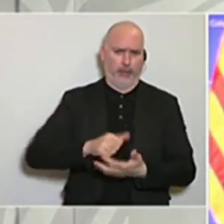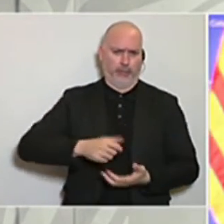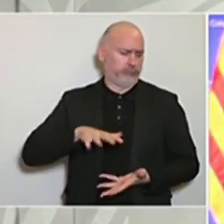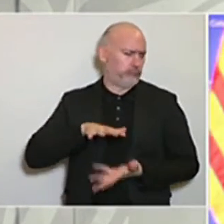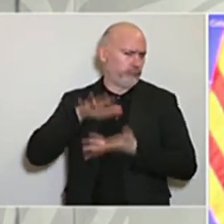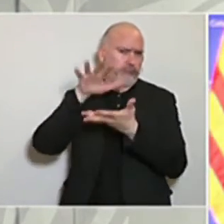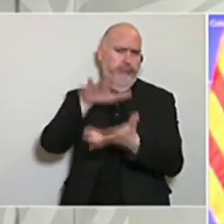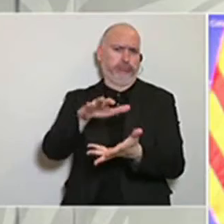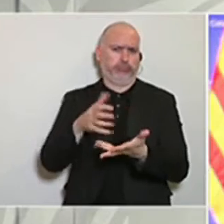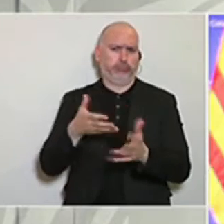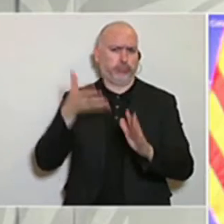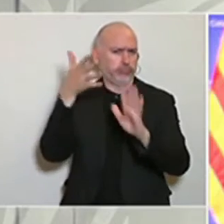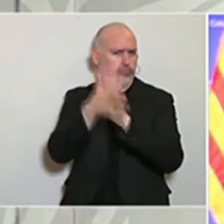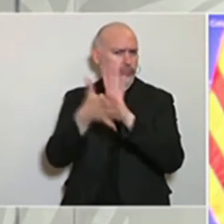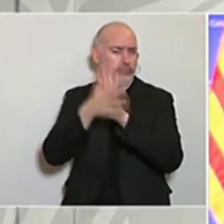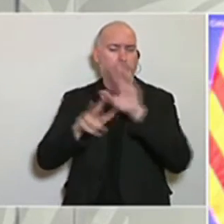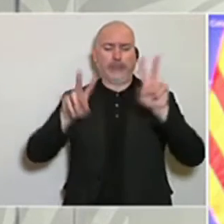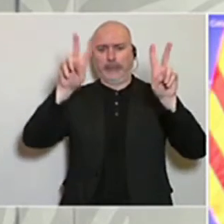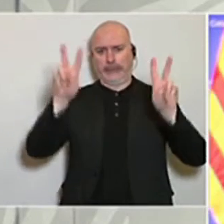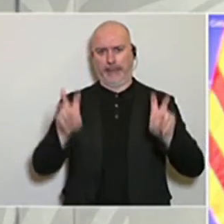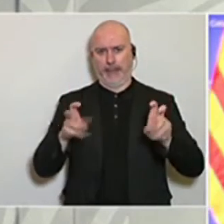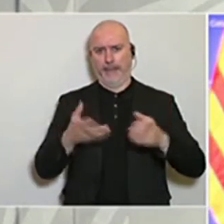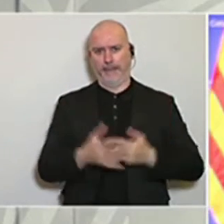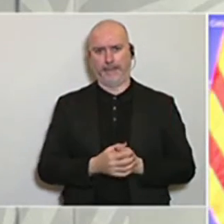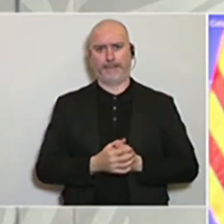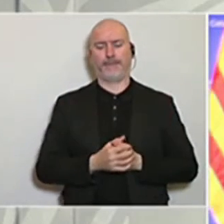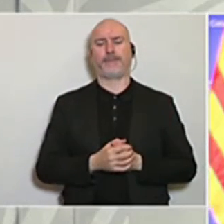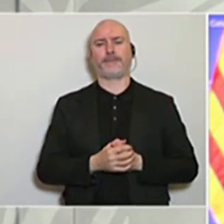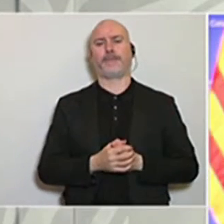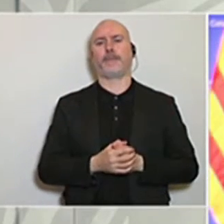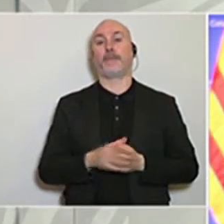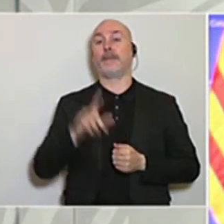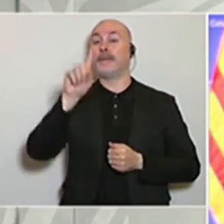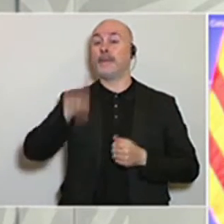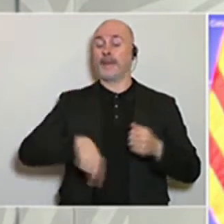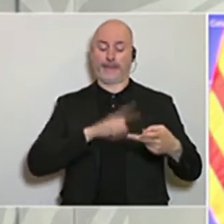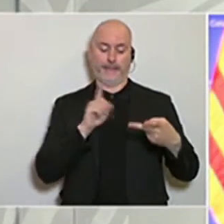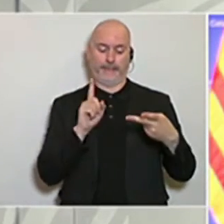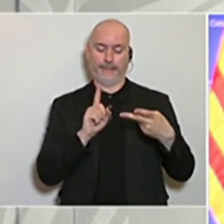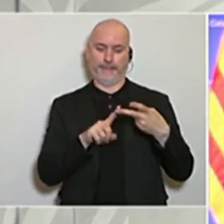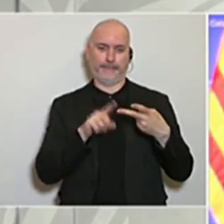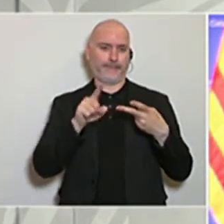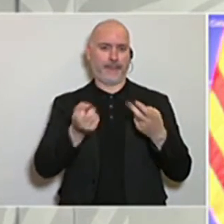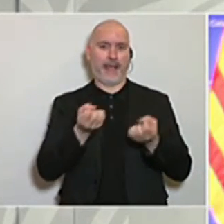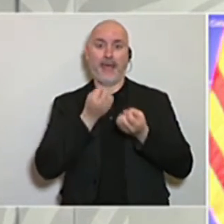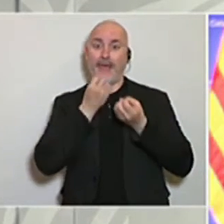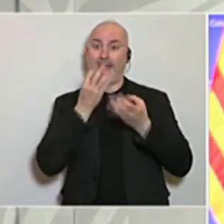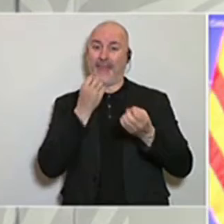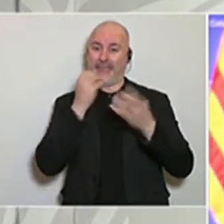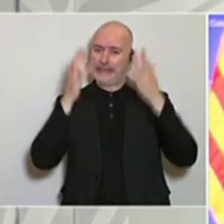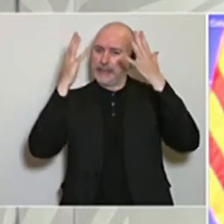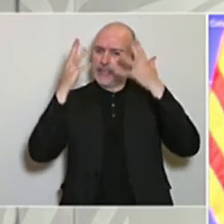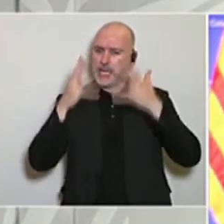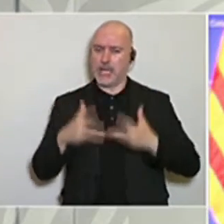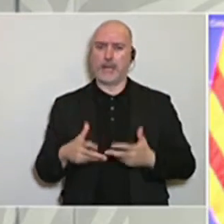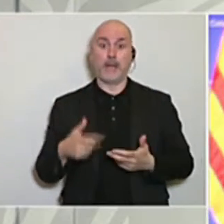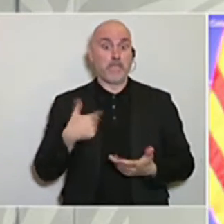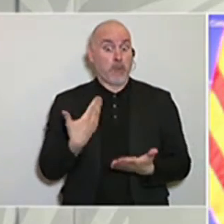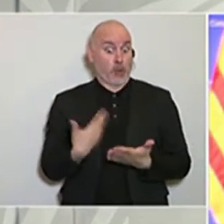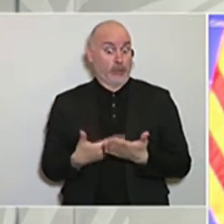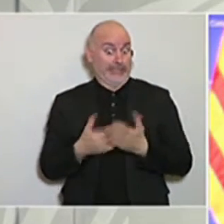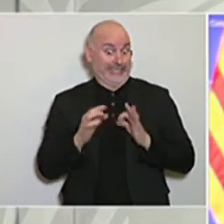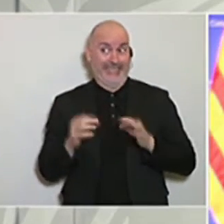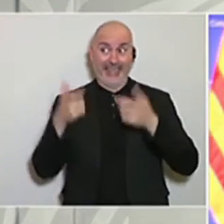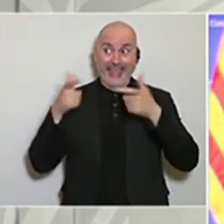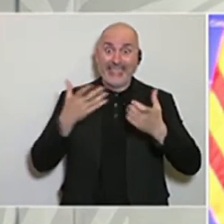referent en aquest sentit. I pel que fa referència a les dades, doncs a mi el que em consta és que el Departament